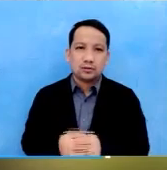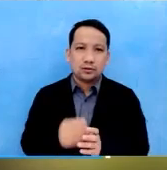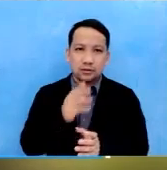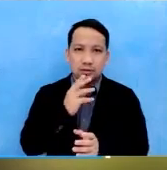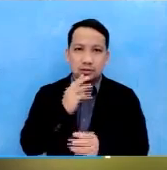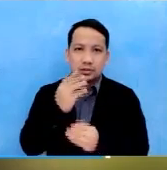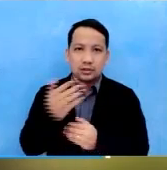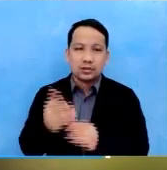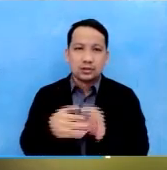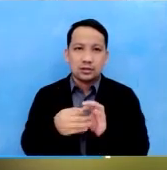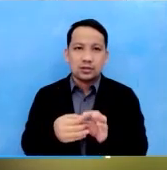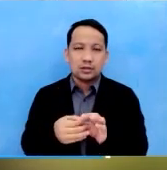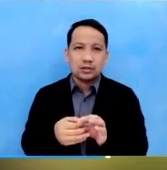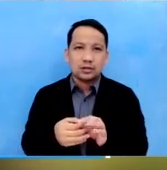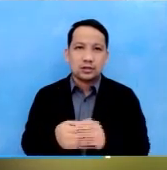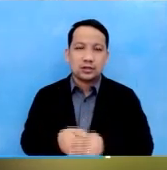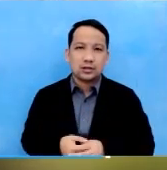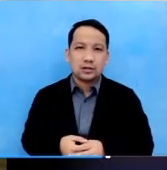sa inyo?